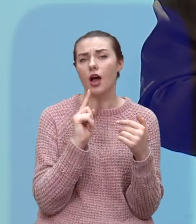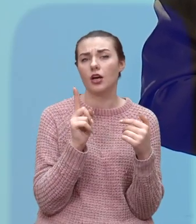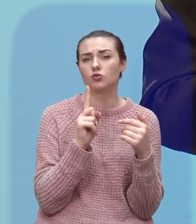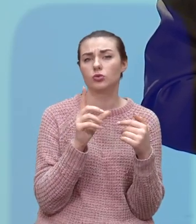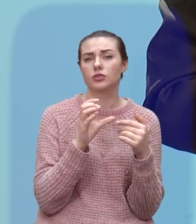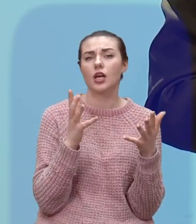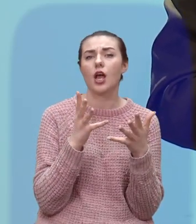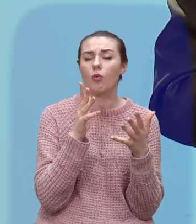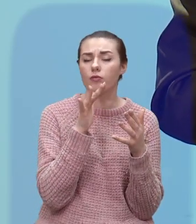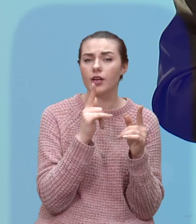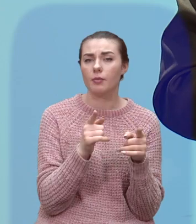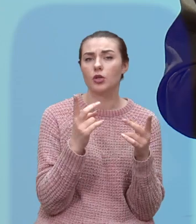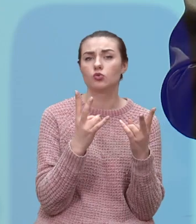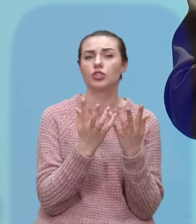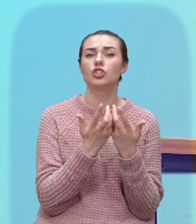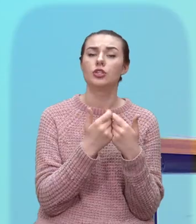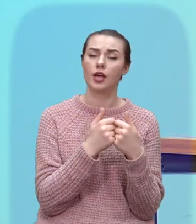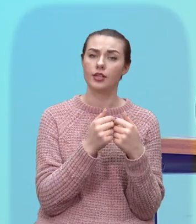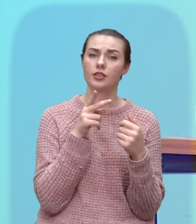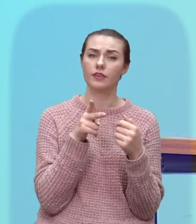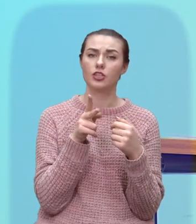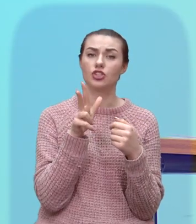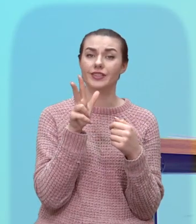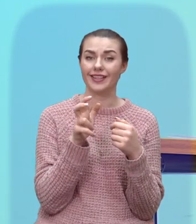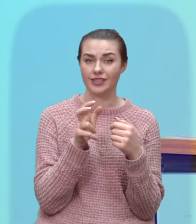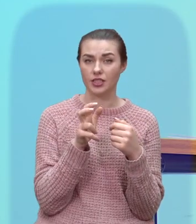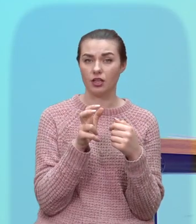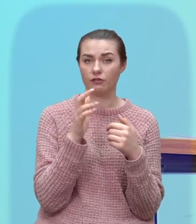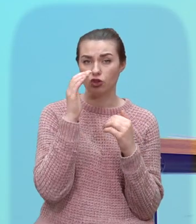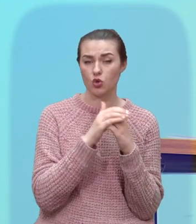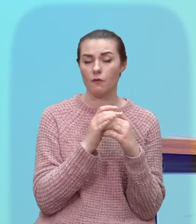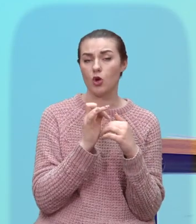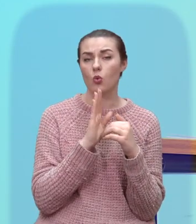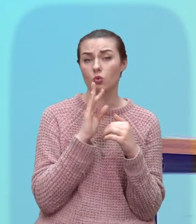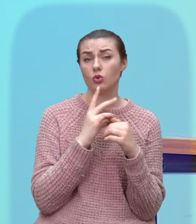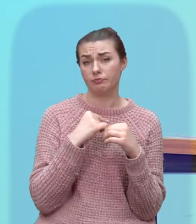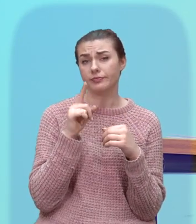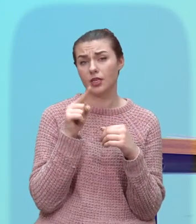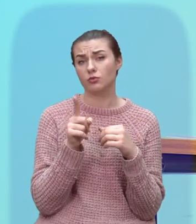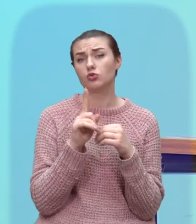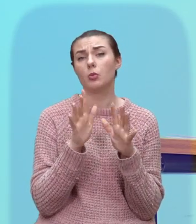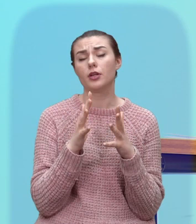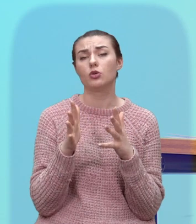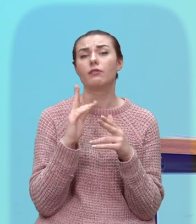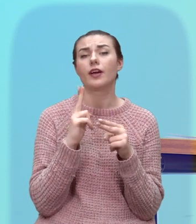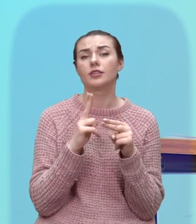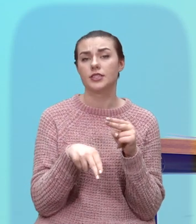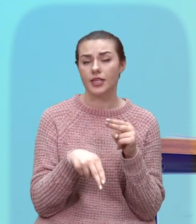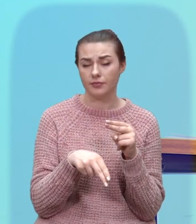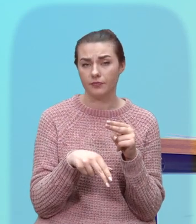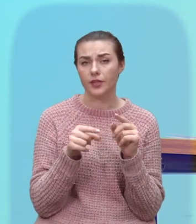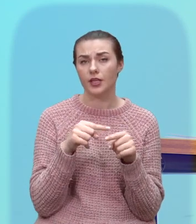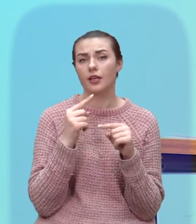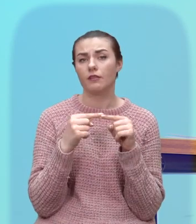пока что с какого момента нужно отсчитывать 2300 но мы знаем о том что произойдет в конце